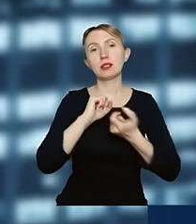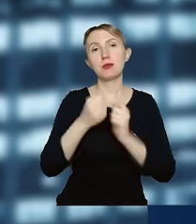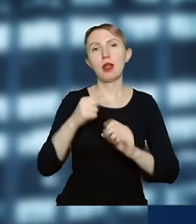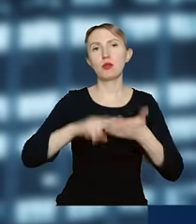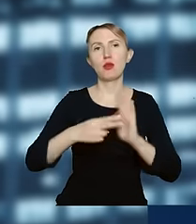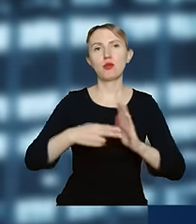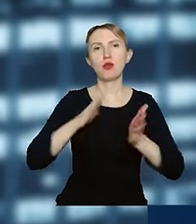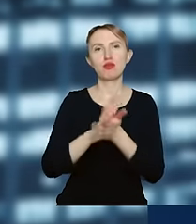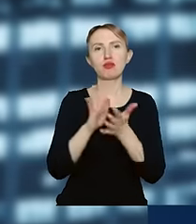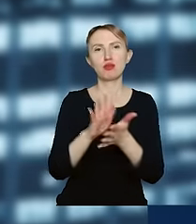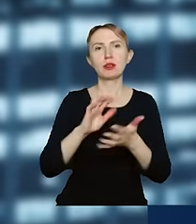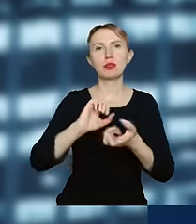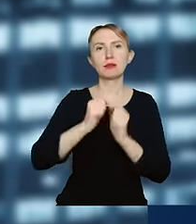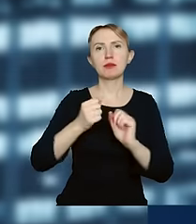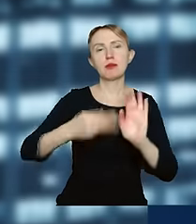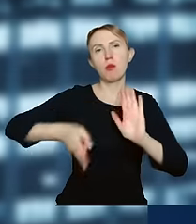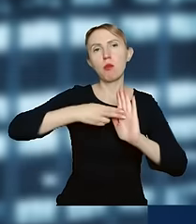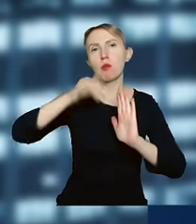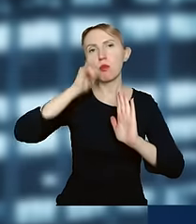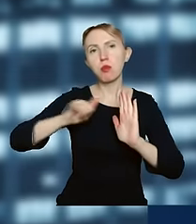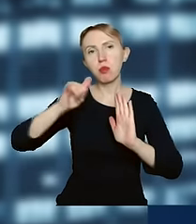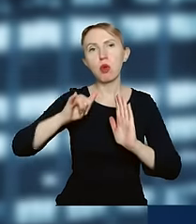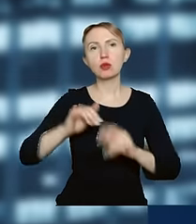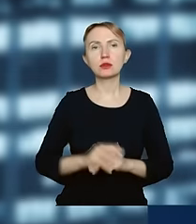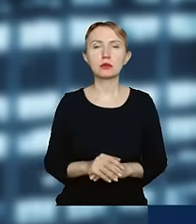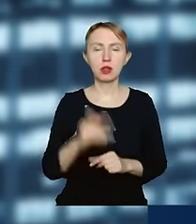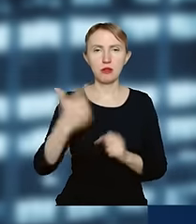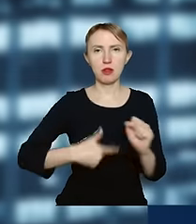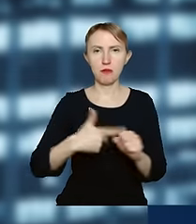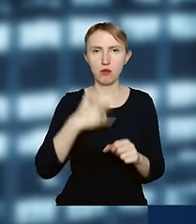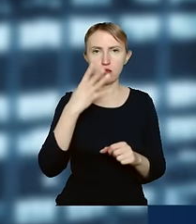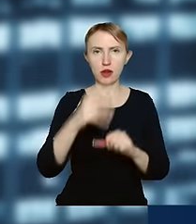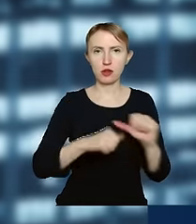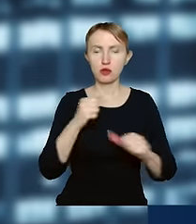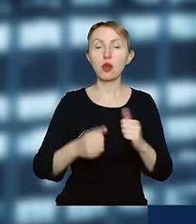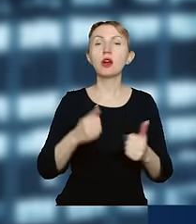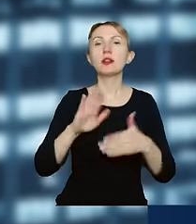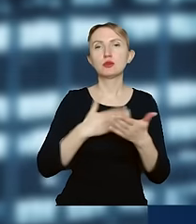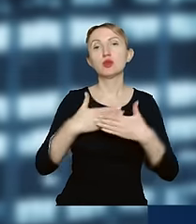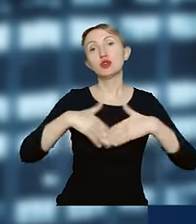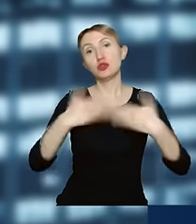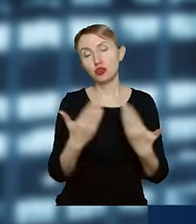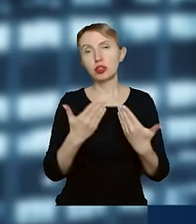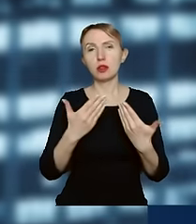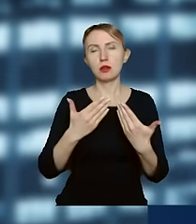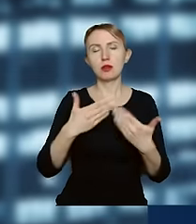emisji znaczków pocztowych na 2024 rok. Między innymi Narodowy Dzień Pamięci Żołnierzy Wyklętych.